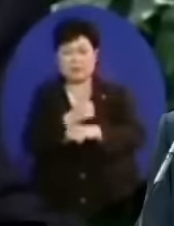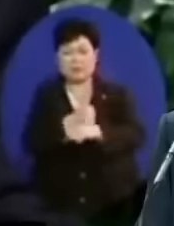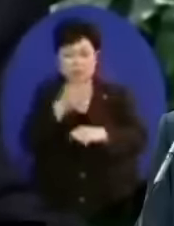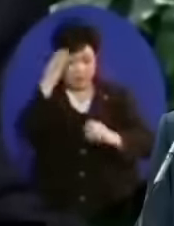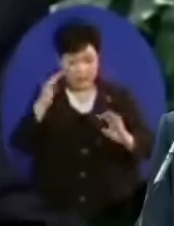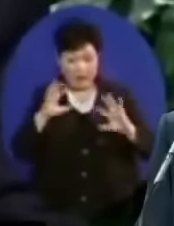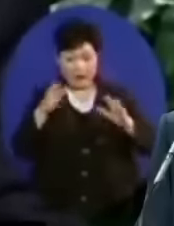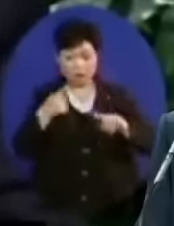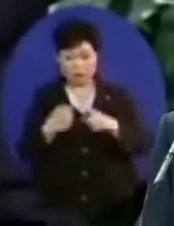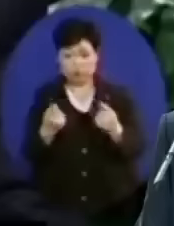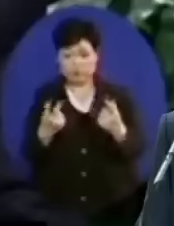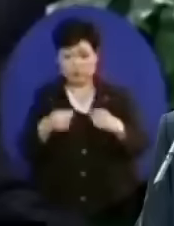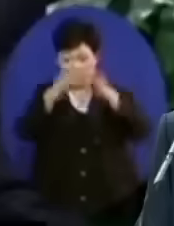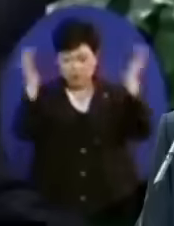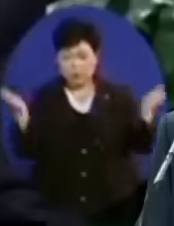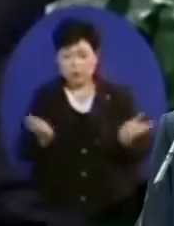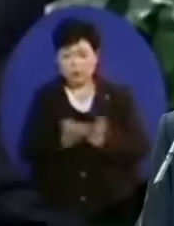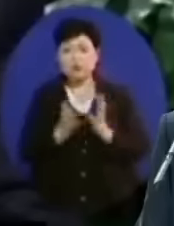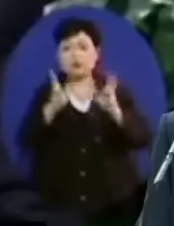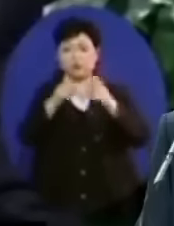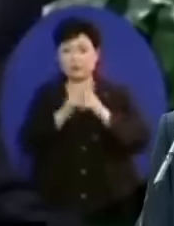우리나라도 온 국민이 다